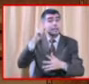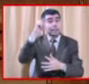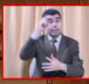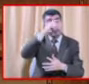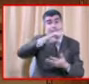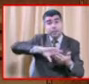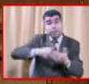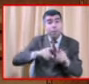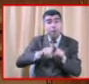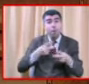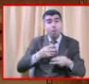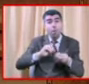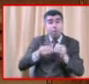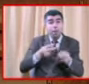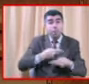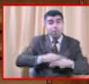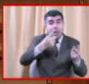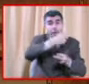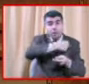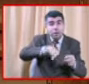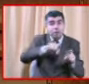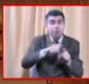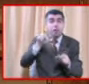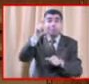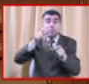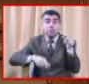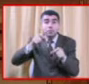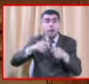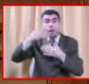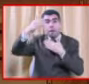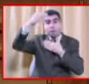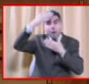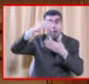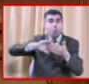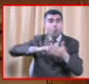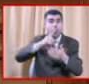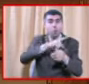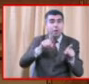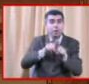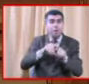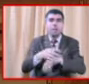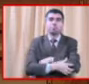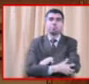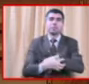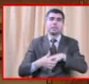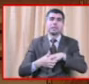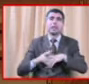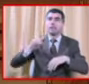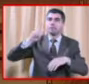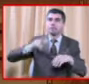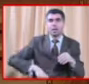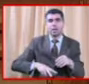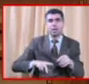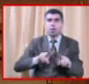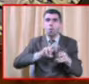اللي ضحينا بهم كلهم مغاربه ديال الاقاليم النائيه اللي لا حول ولا قوه لهم، وحنا